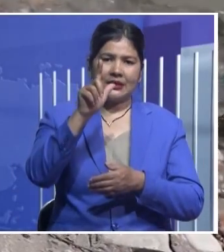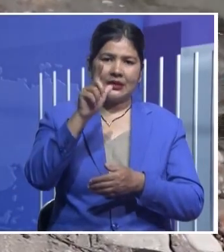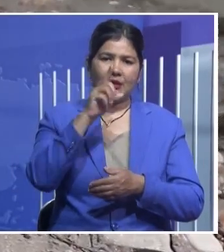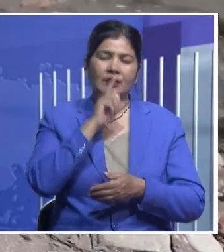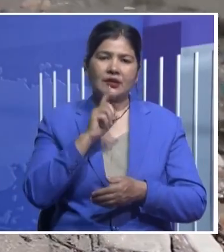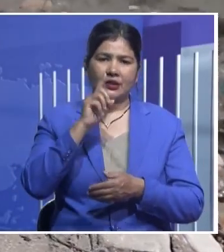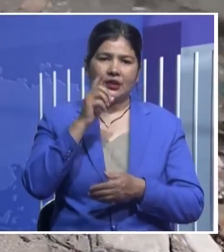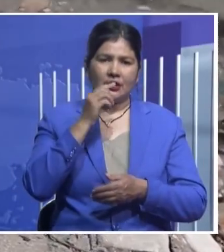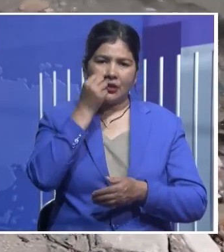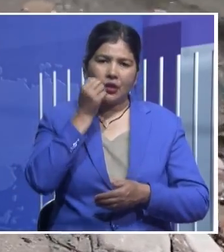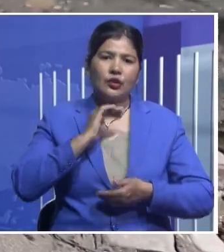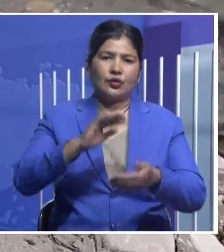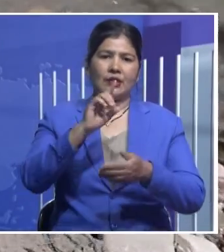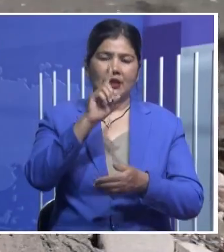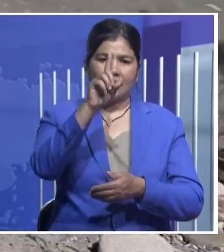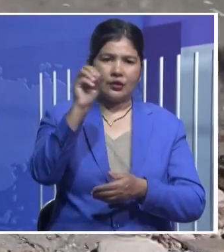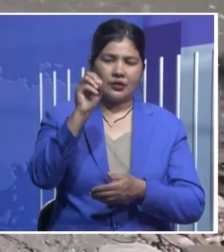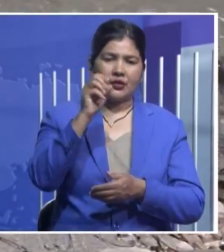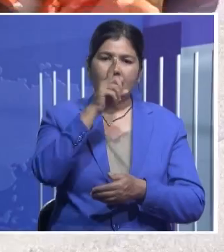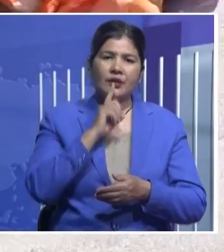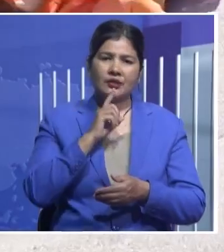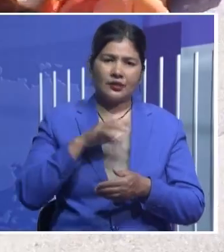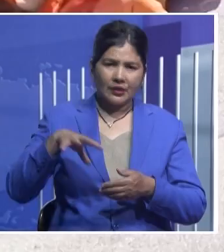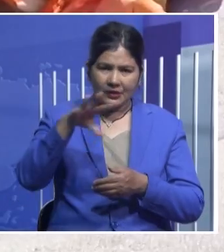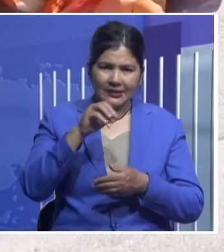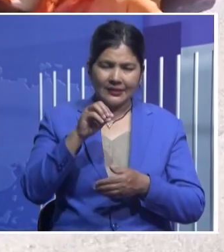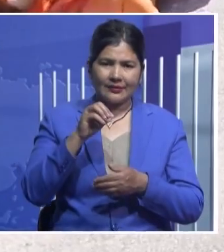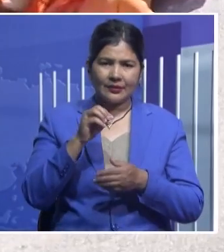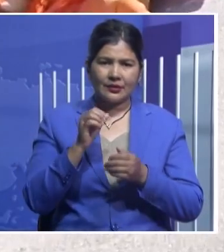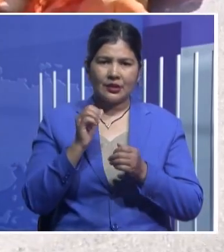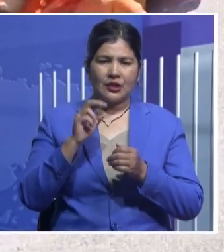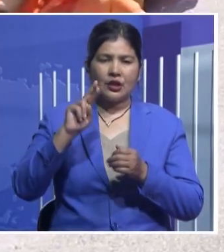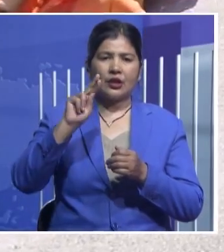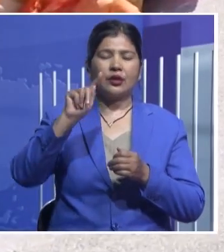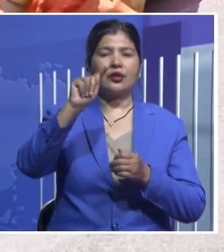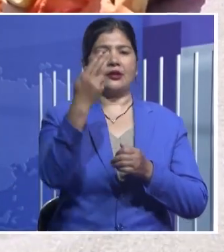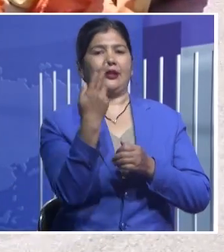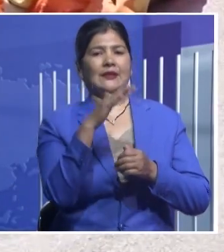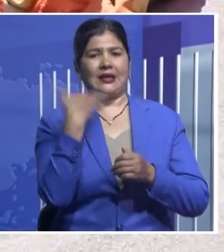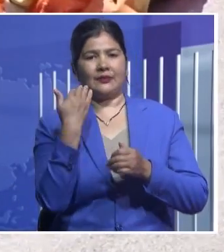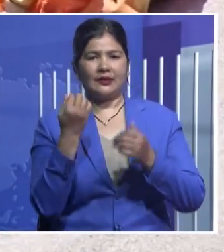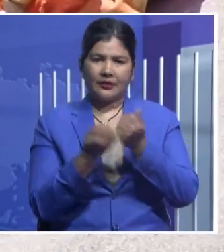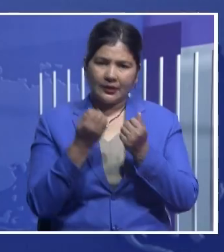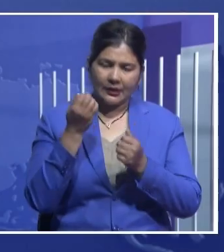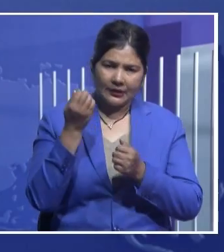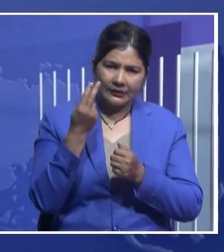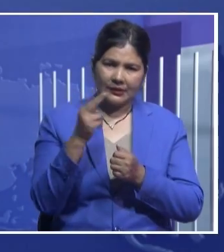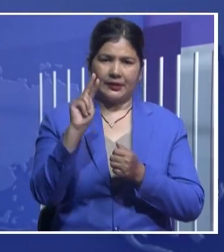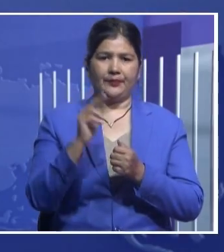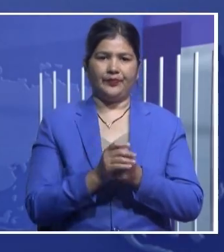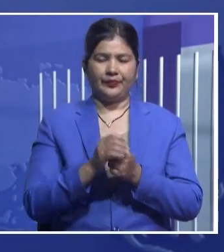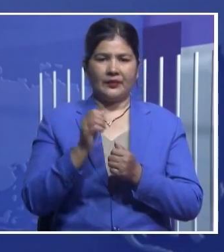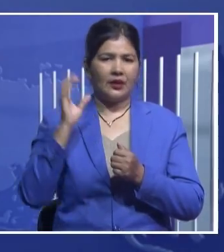छोरा 10 वर्षीय ललित बडुवालको सामूहिक रूपमा कर्णाली नदीमा हाम फालेर आत्महत्या गरेका थिए।